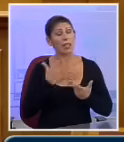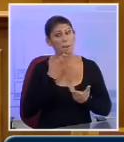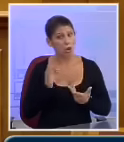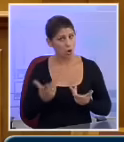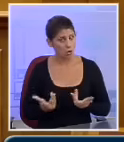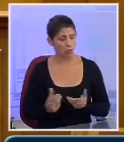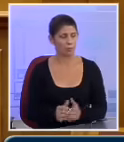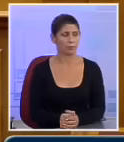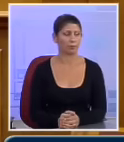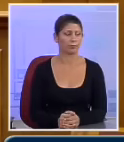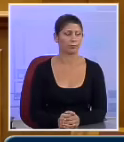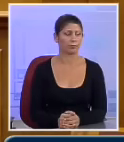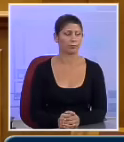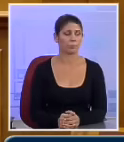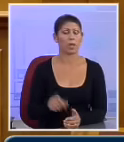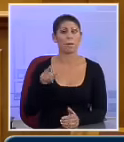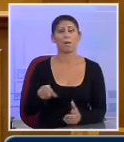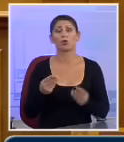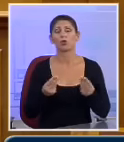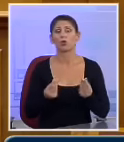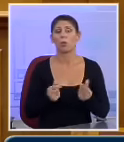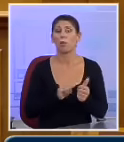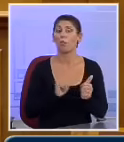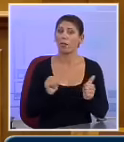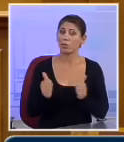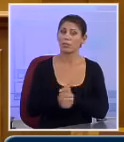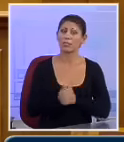Έτσι θα μπορέσουμε να αποκαταστήσουμε σταδιακά